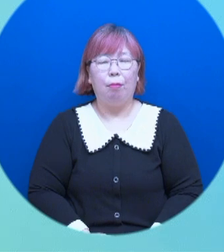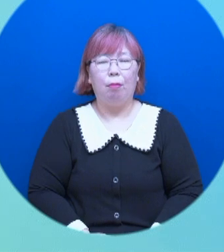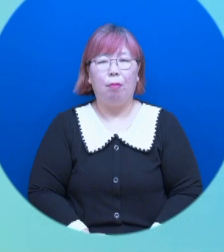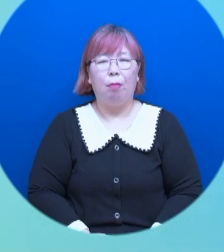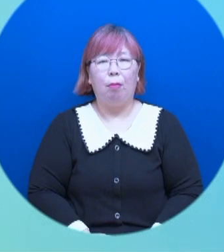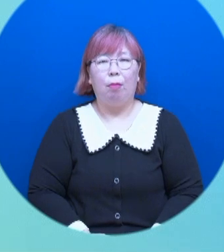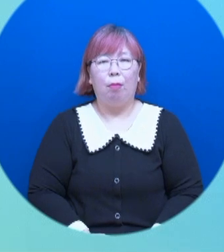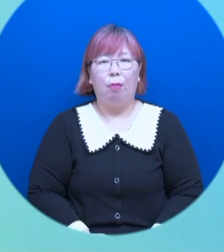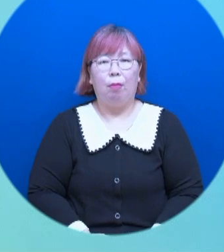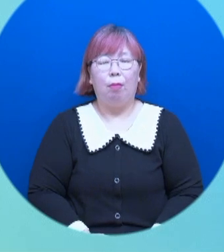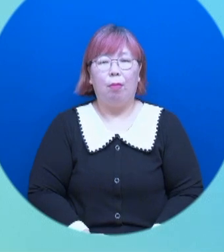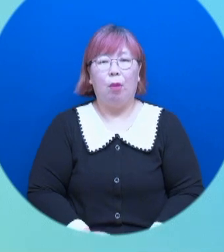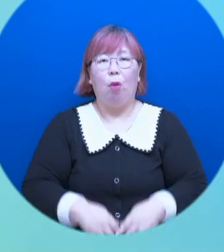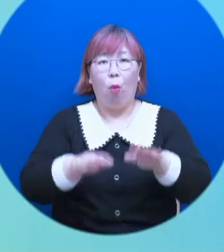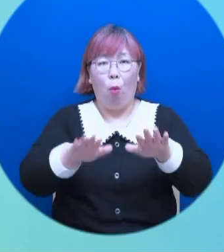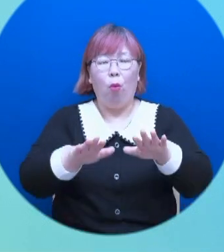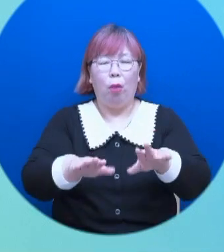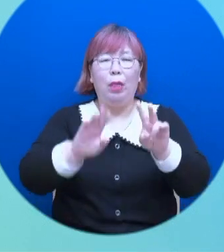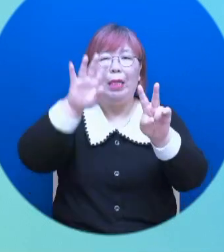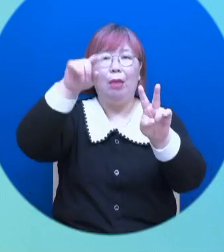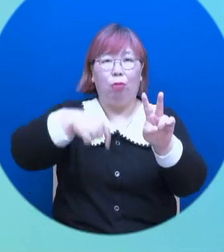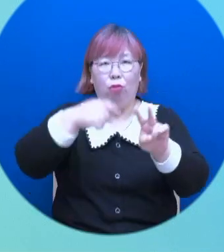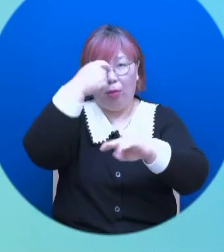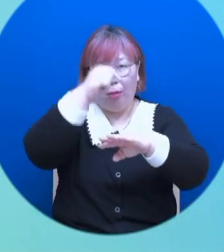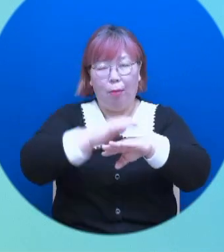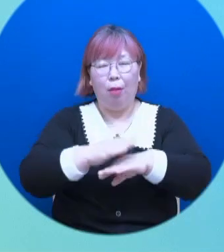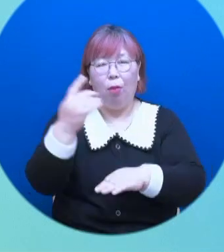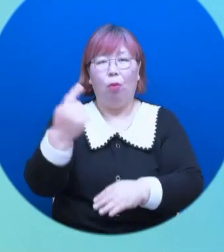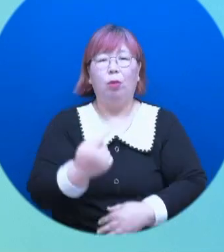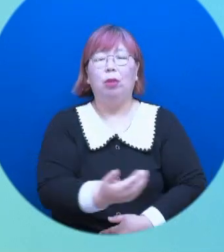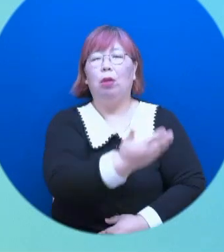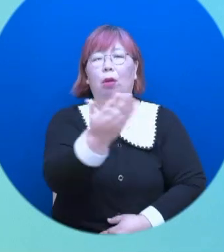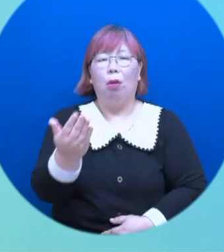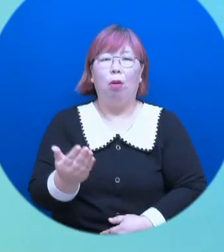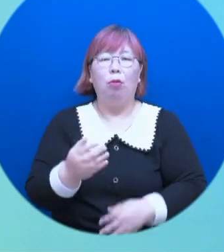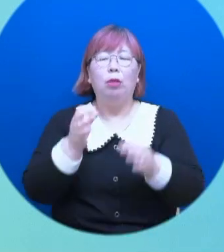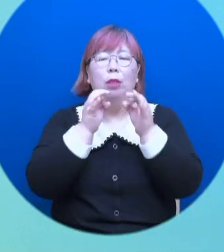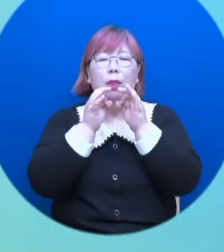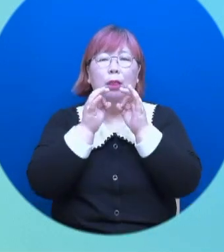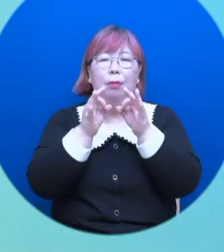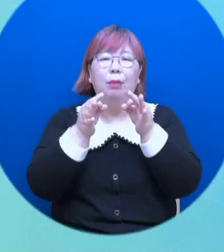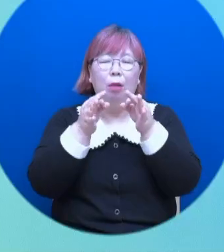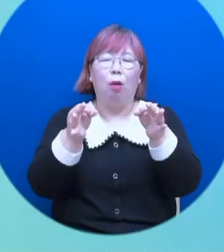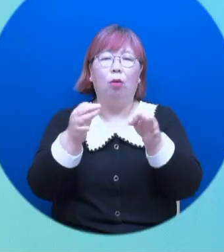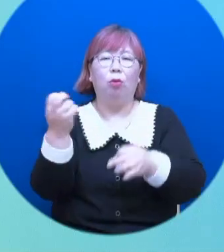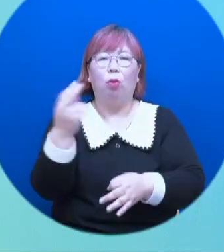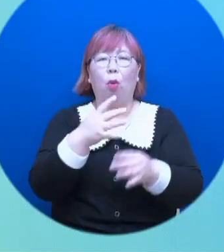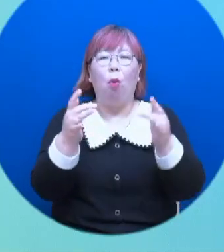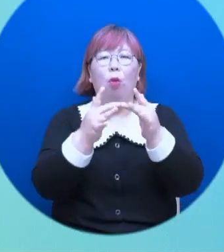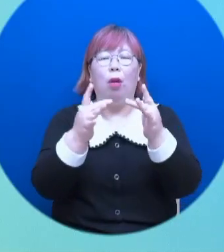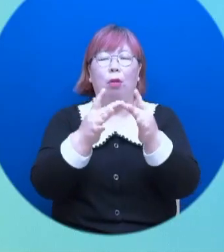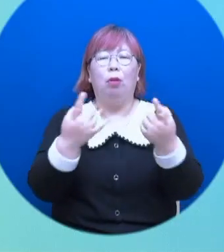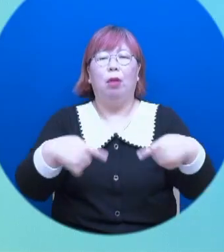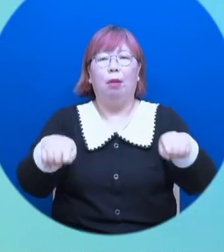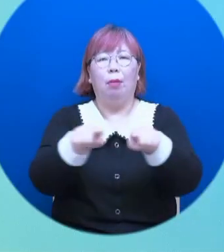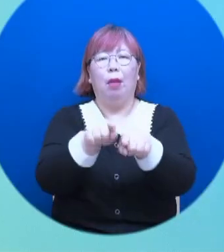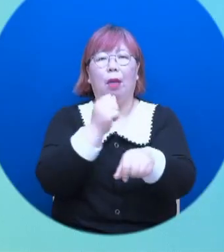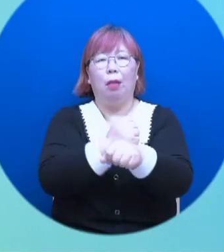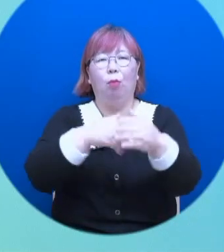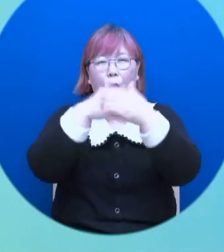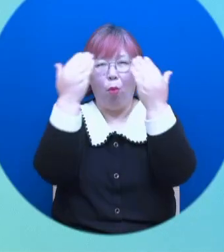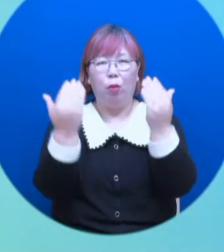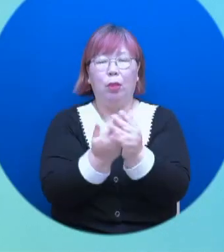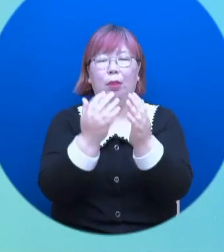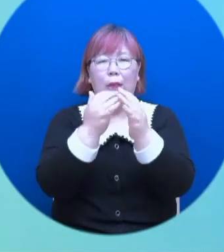네, 오늘 주일 2부 예배 나오신 여러분들, 또 음성과 온라인으로 함께하는 모든 분들 주님의 이름으로